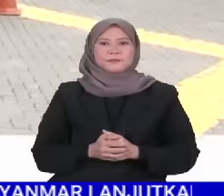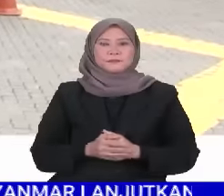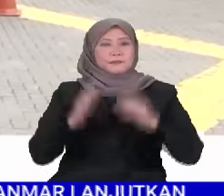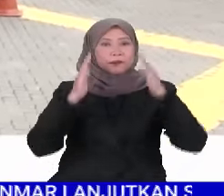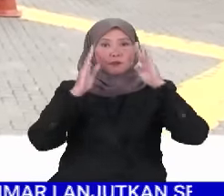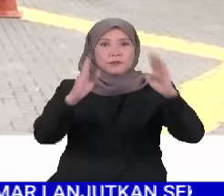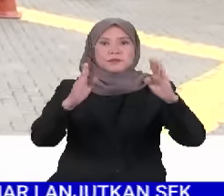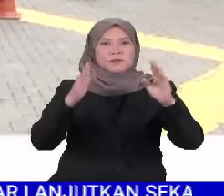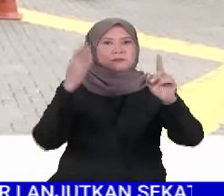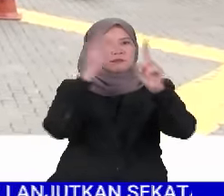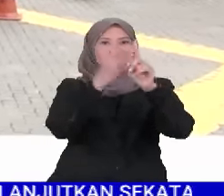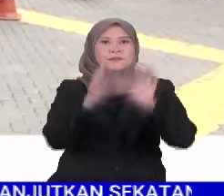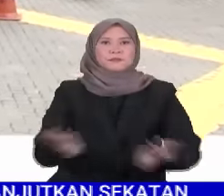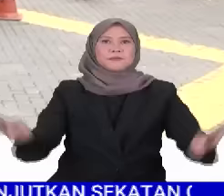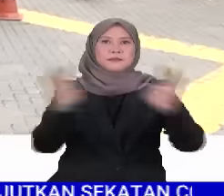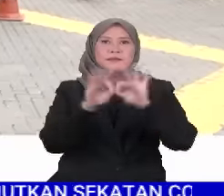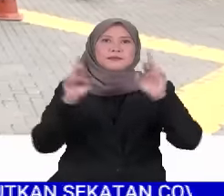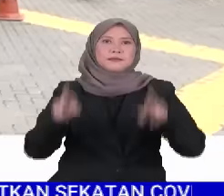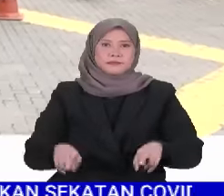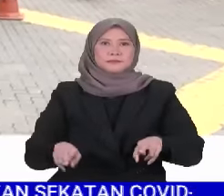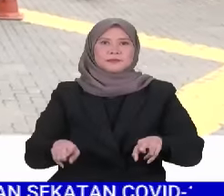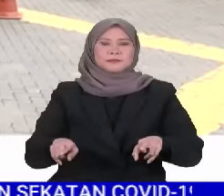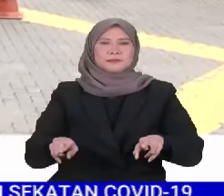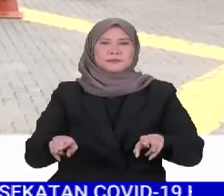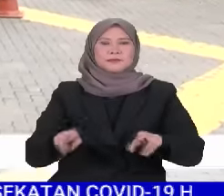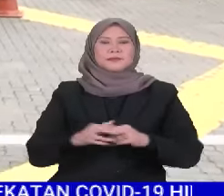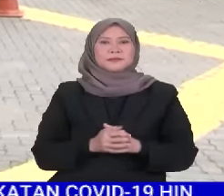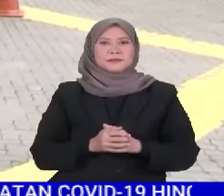berada di kota mana aja lah lebih kepada